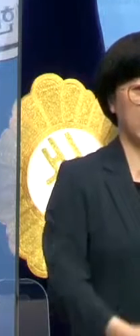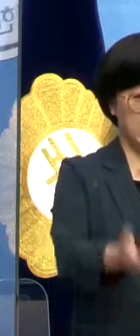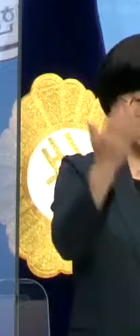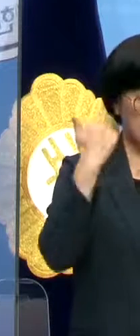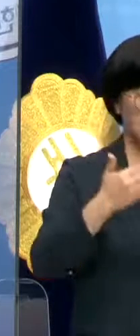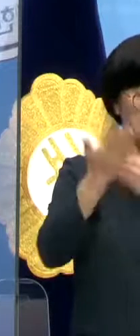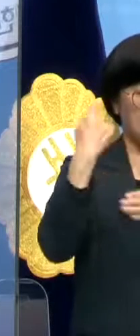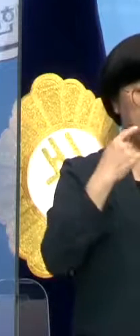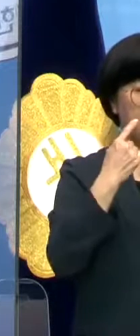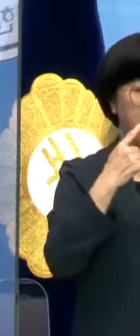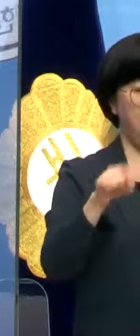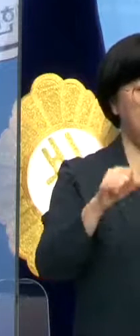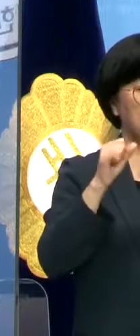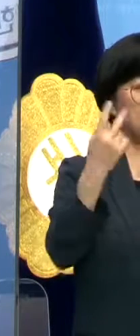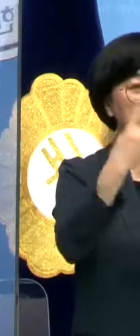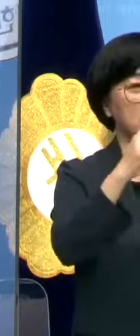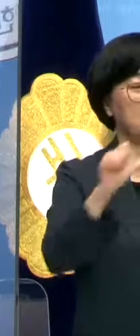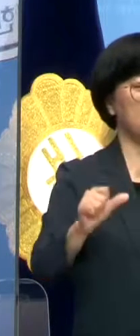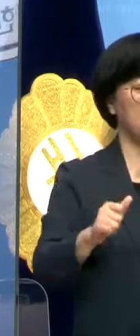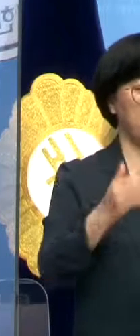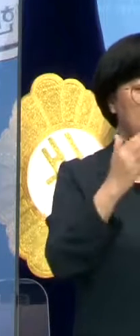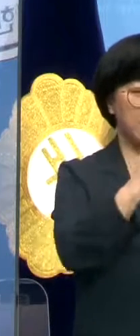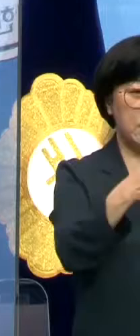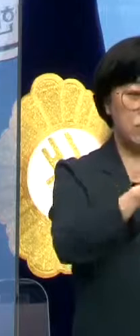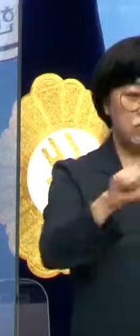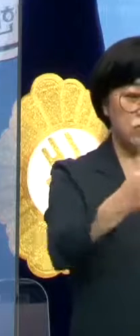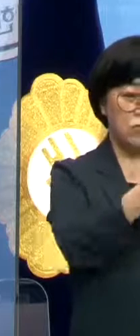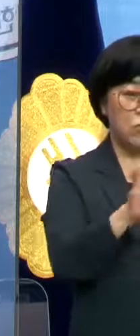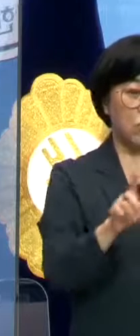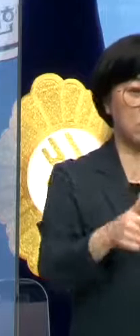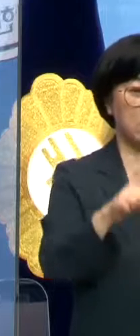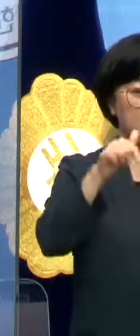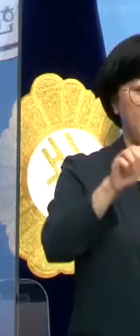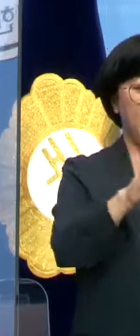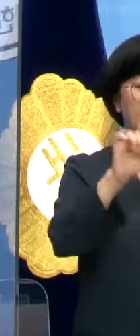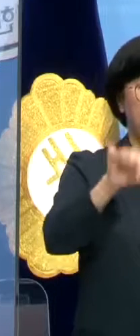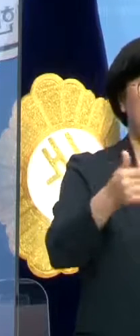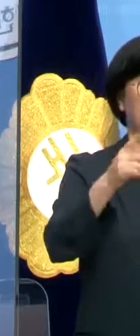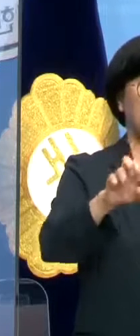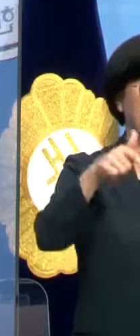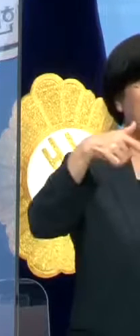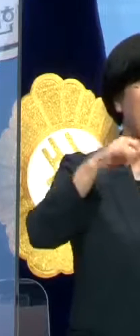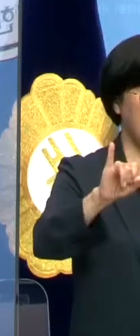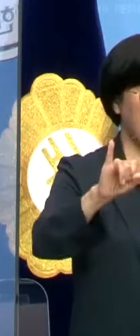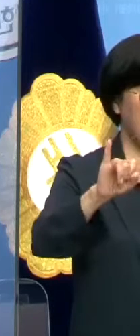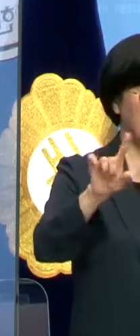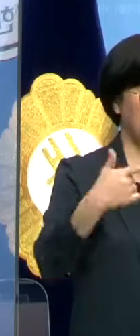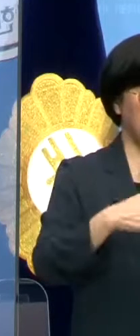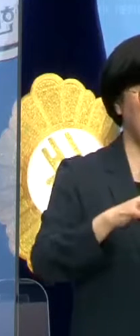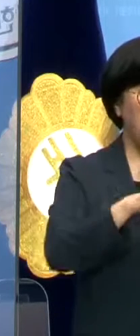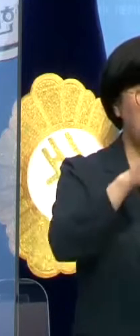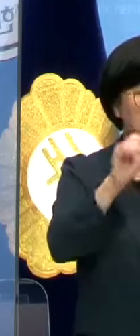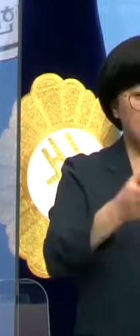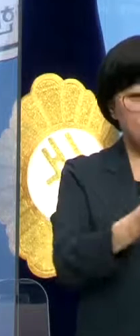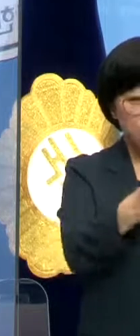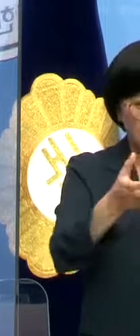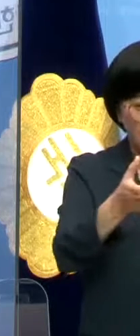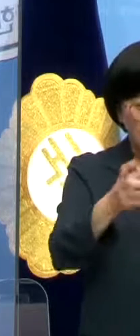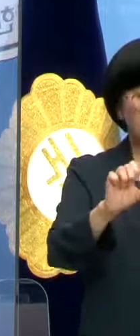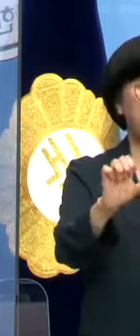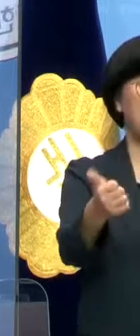지나 민중 총각이 2015년 민중 처음 과하게 집회에서 고백 남기 동민의 사망에 이르게 한 우 대표가